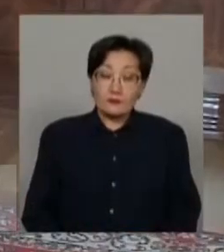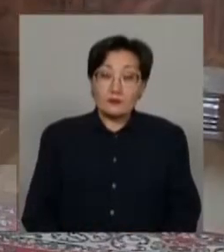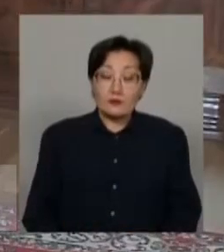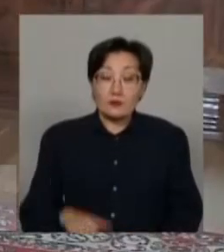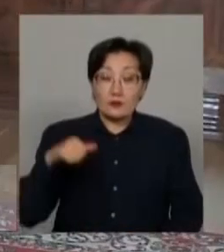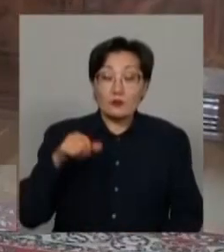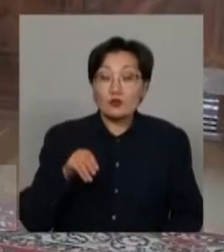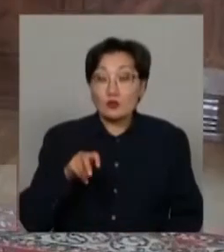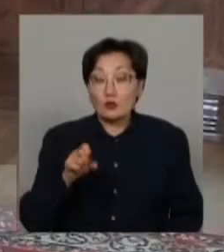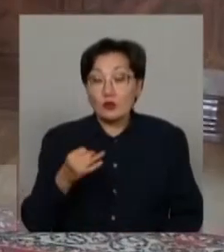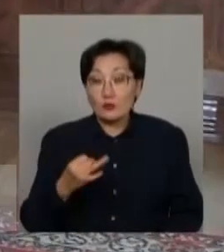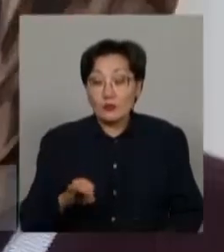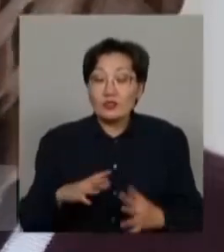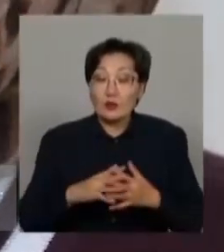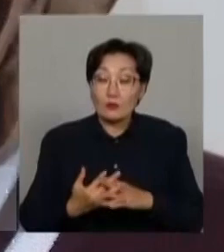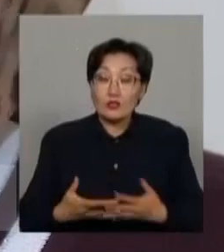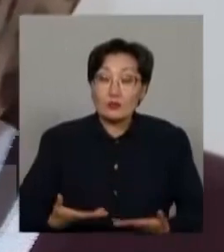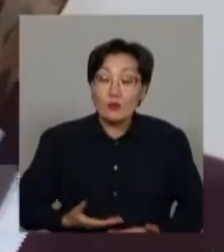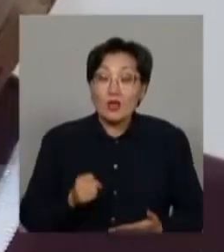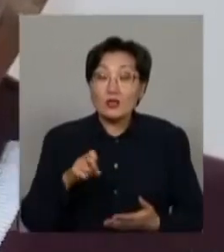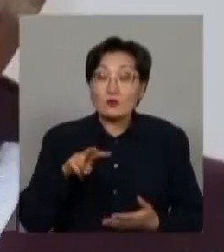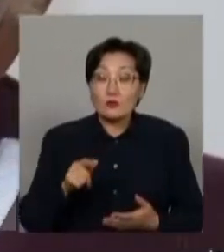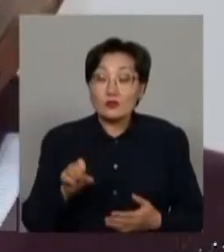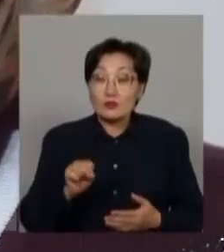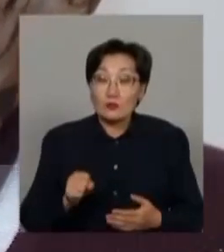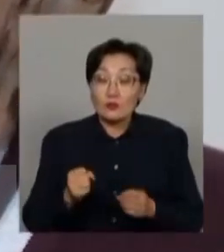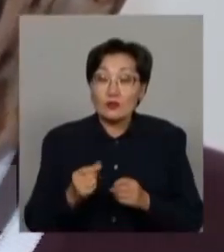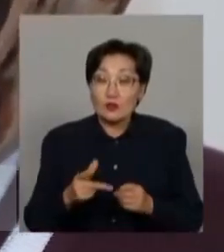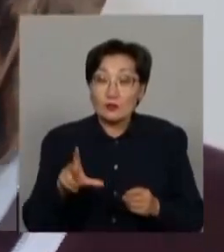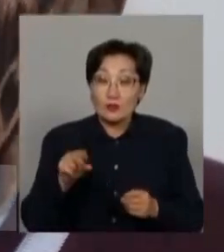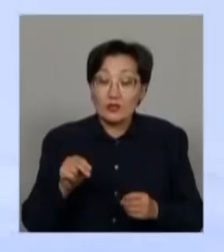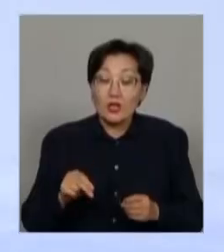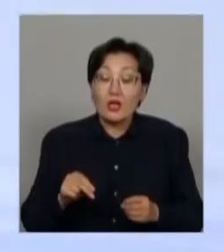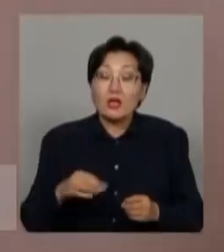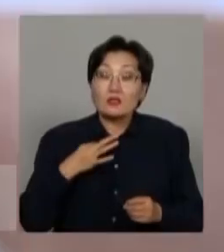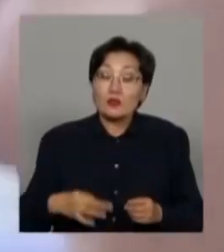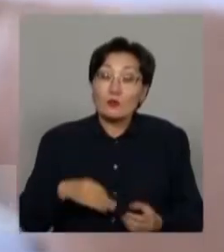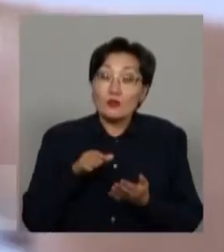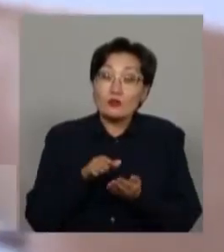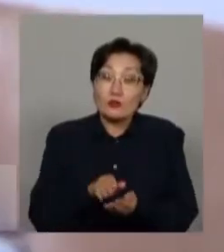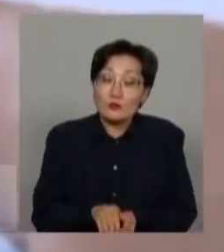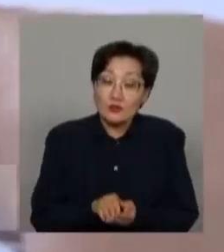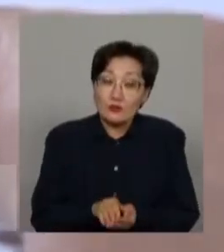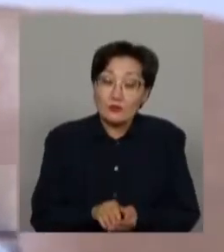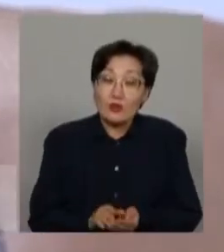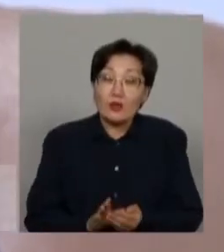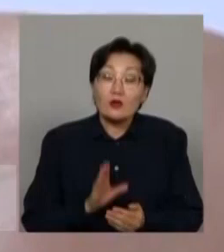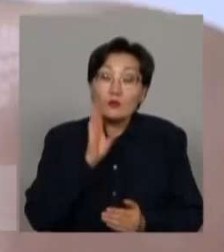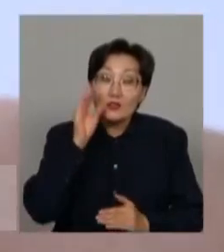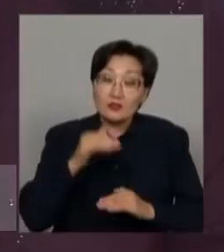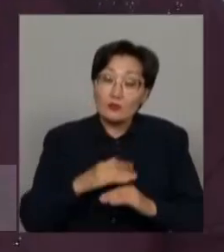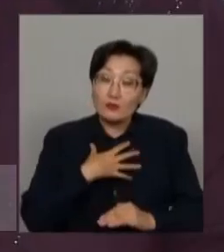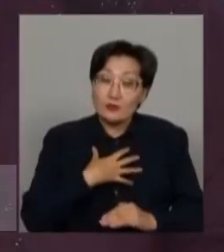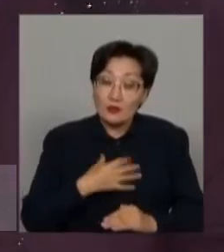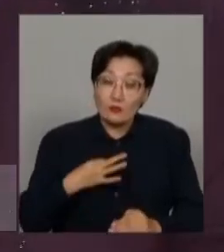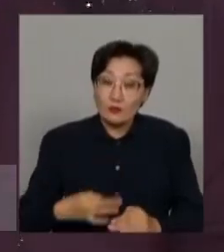Жылой ауданы Шоқпартоғай ауылының тұрғыны Айгүл Қиықова тамыздың 10-шы күні олын жер қойнына тапсырды. Күндіз күлкіден түнде ұйқыдан айырылған ана баламның